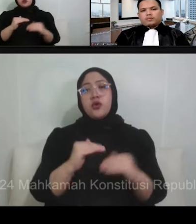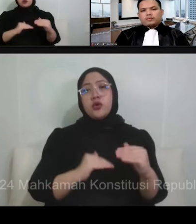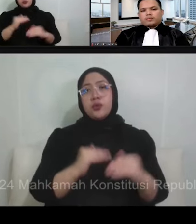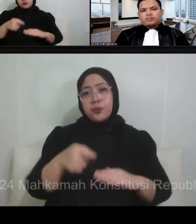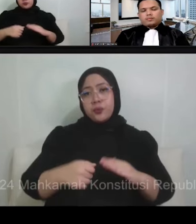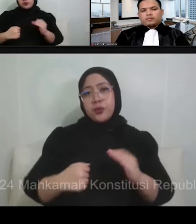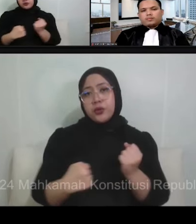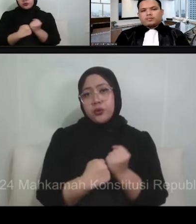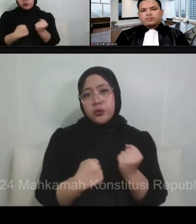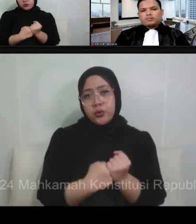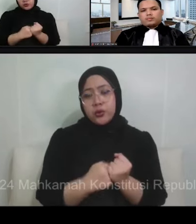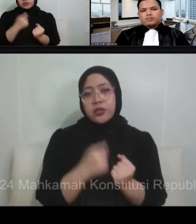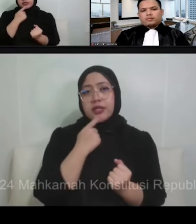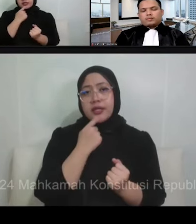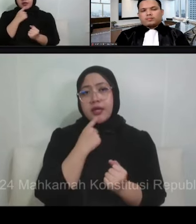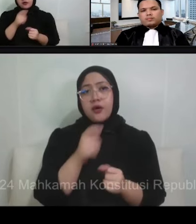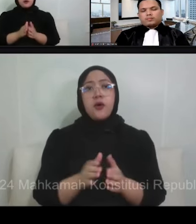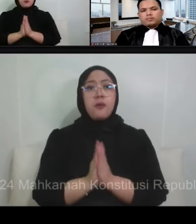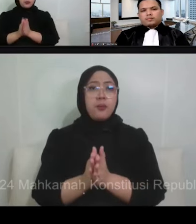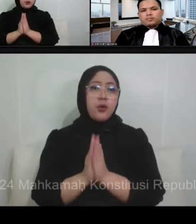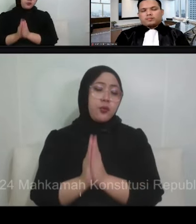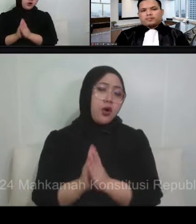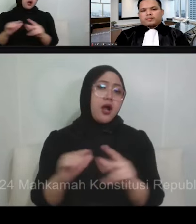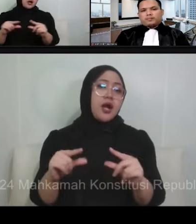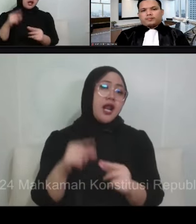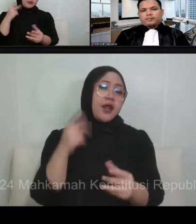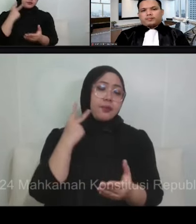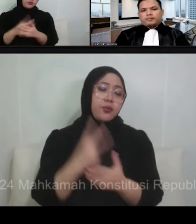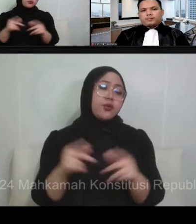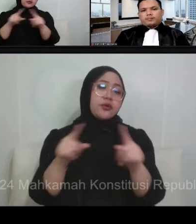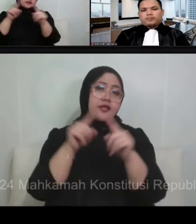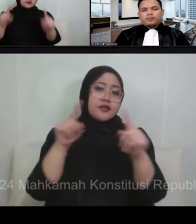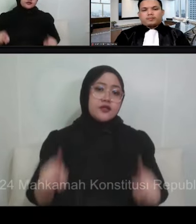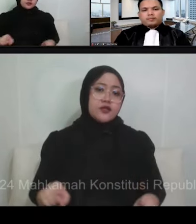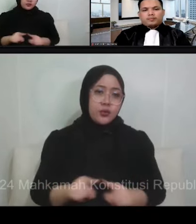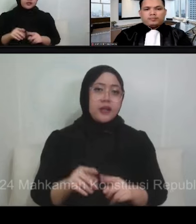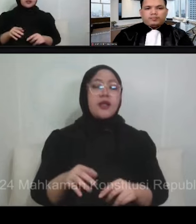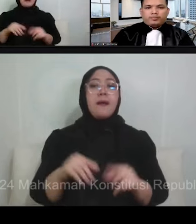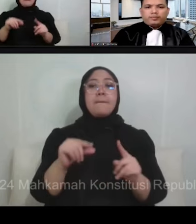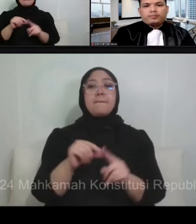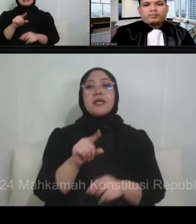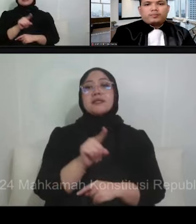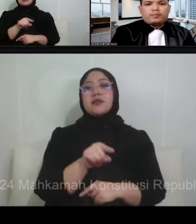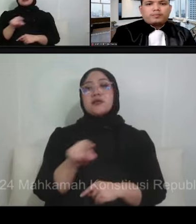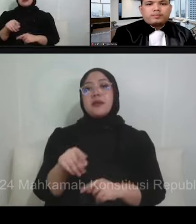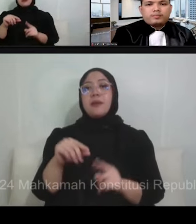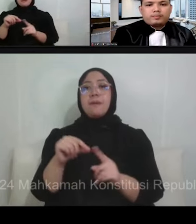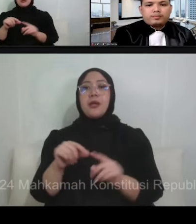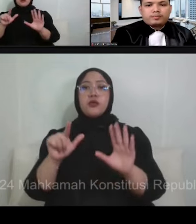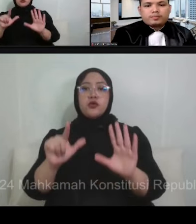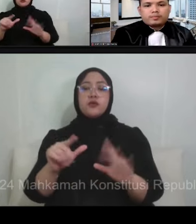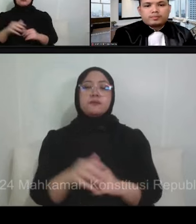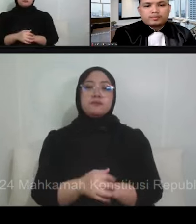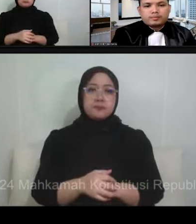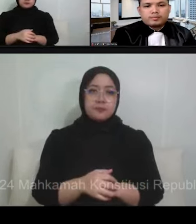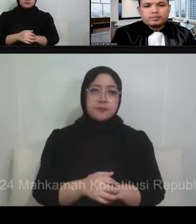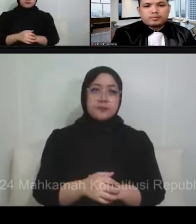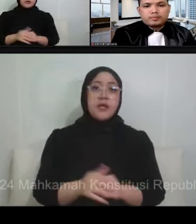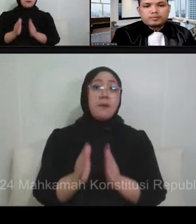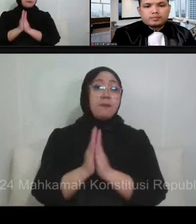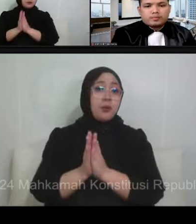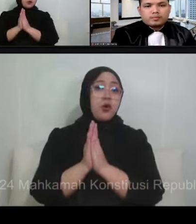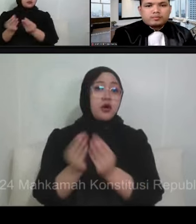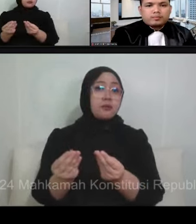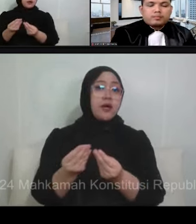dalil permohonannya para pemohon telah mengajukan alat bukti surat atau tulisan yang diberi tanda bukti P1 sampai dengan bukti P7 Selain itu para peman juga mengajukan dua